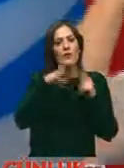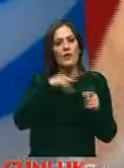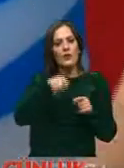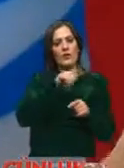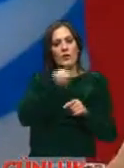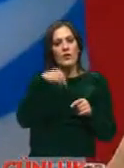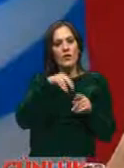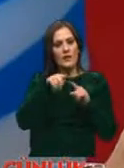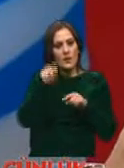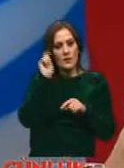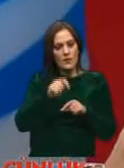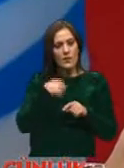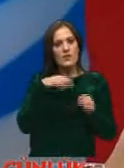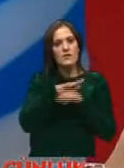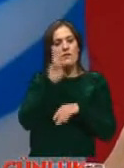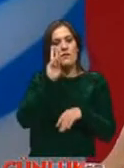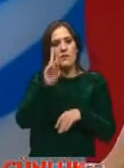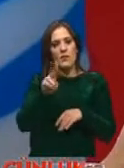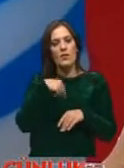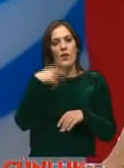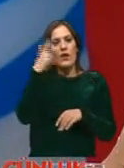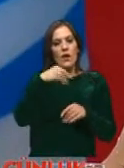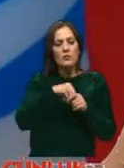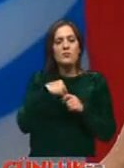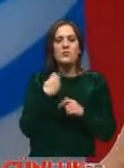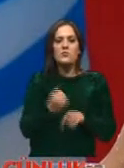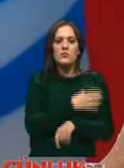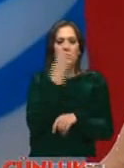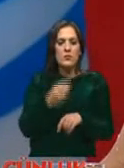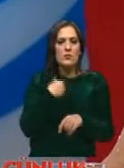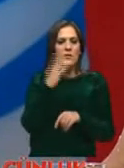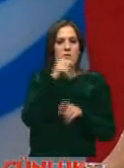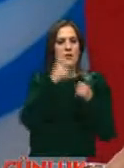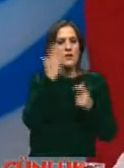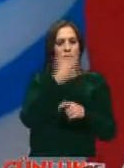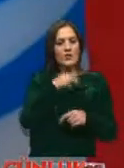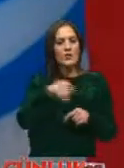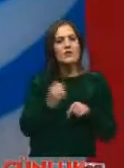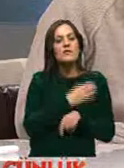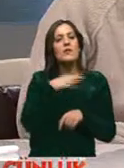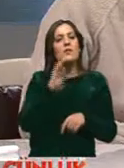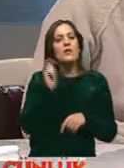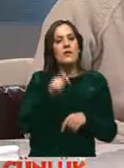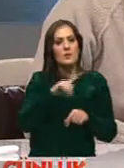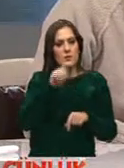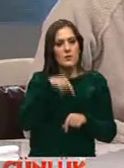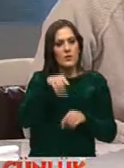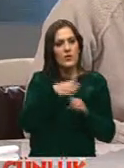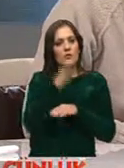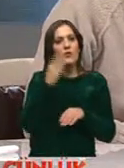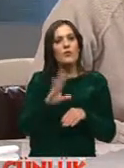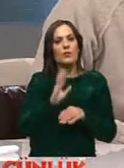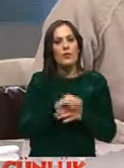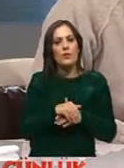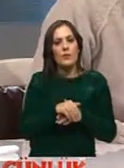notayı bir takip ediyoruz. Notayı takip ediyoruz. Şefimize bu arada ara sırada ağlıyoruz, hüzünleniyoruz, başka bir yere gidiyoruz. Onu hissetmeden yaptığınız zaman da o gerçek